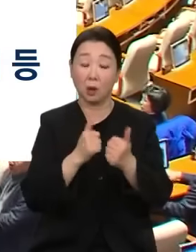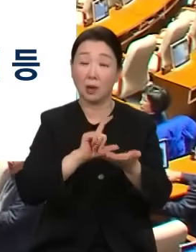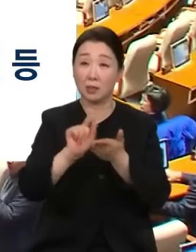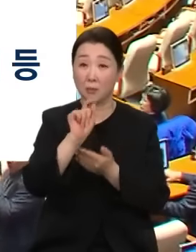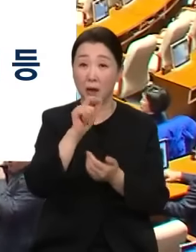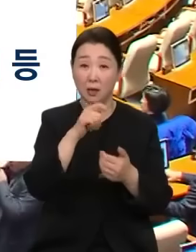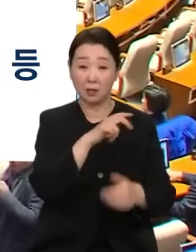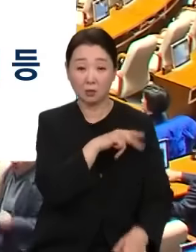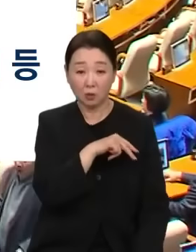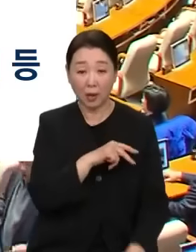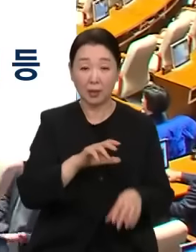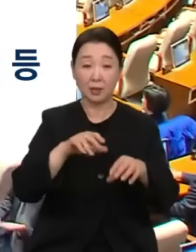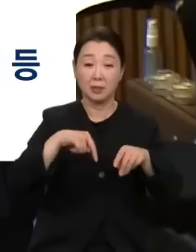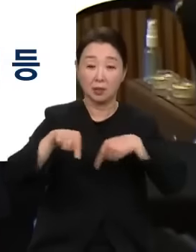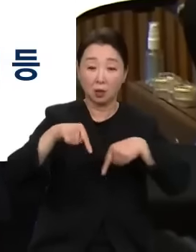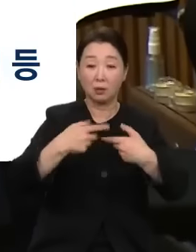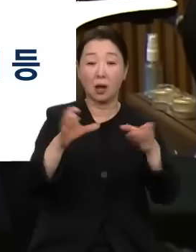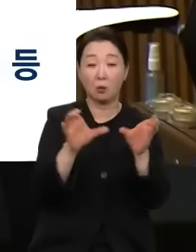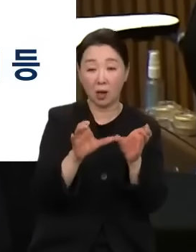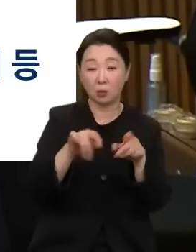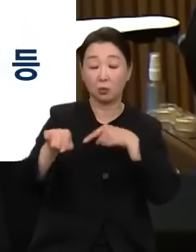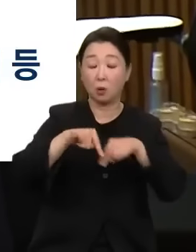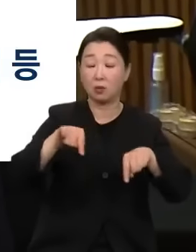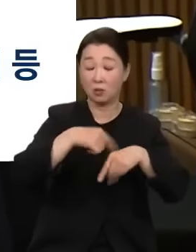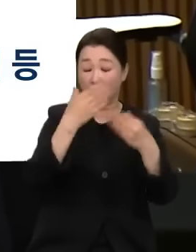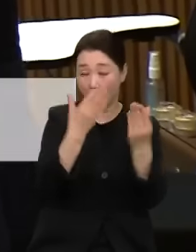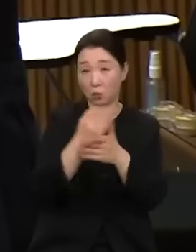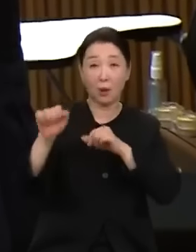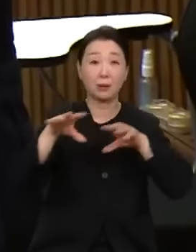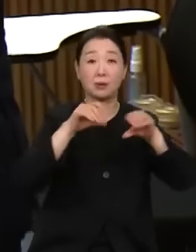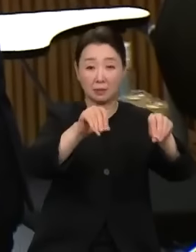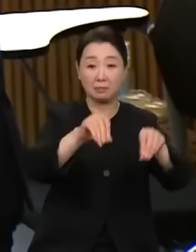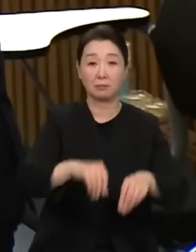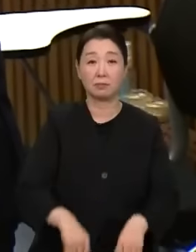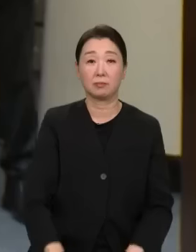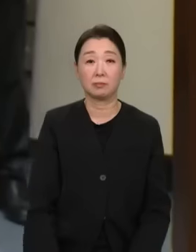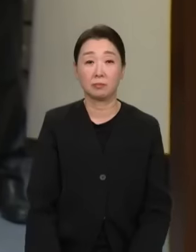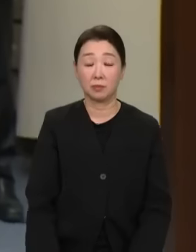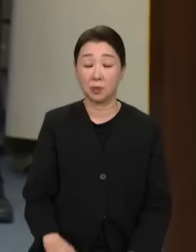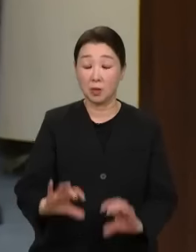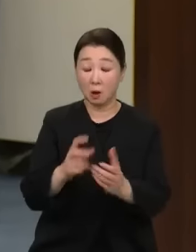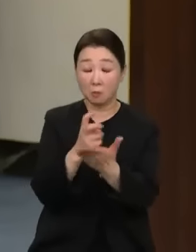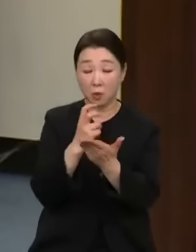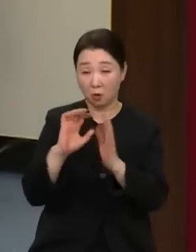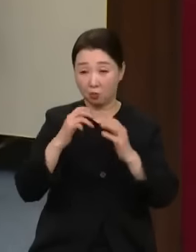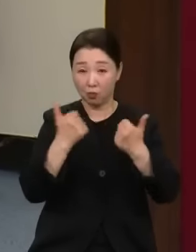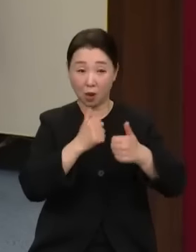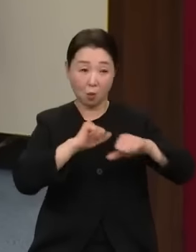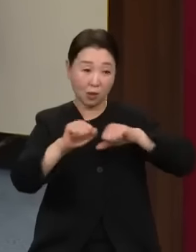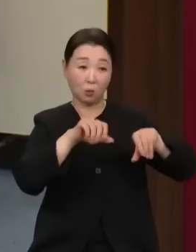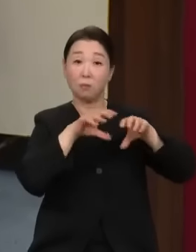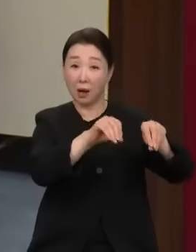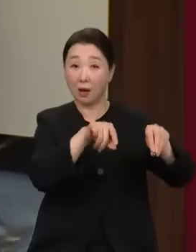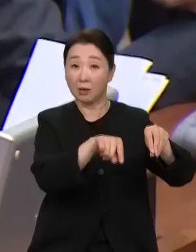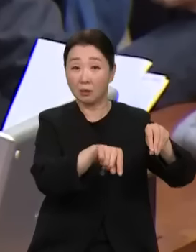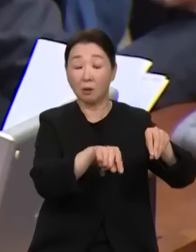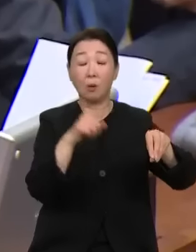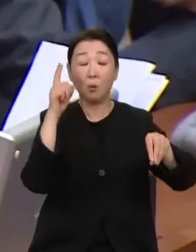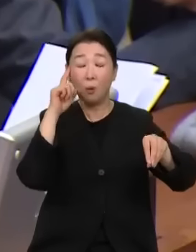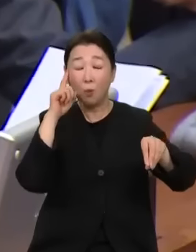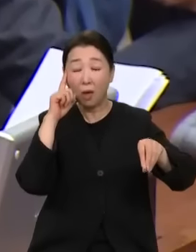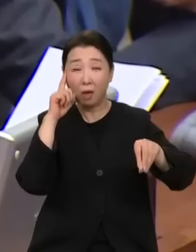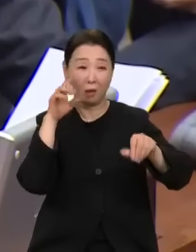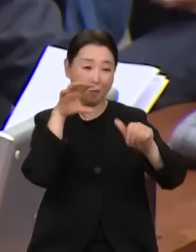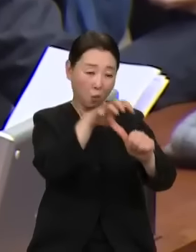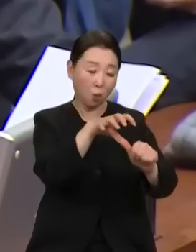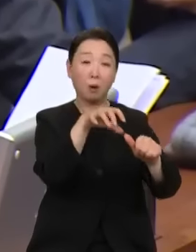지방의회, 정당의 활동 등 일체의 정치활동을 금한다였습니다. 헌법기관인 국회의 활동을 막는 것을 버젓이 포고령에